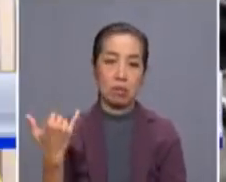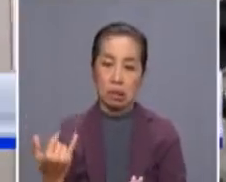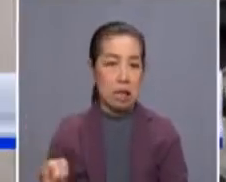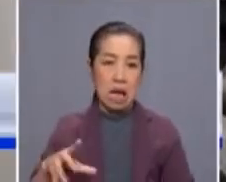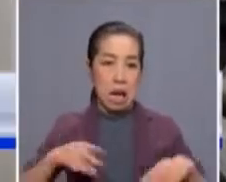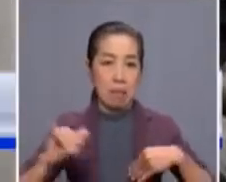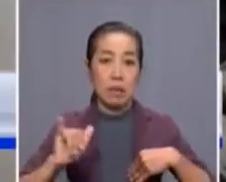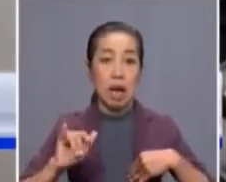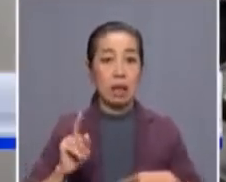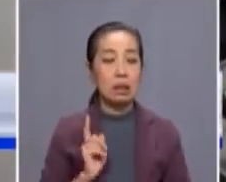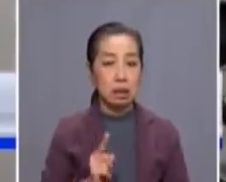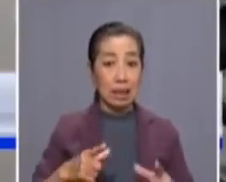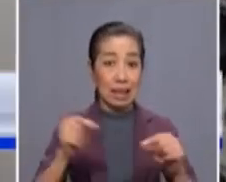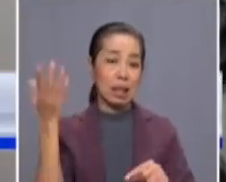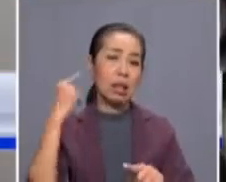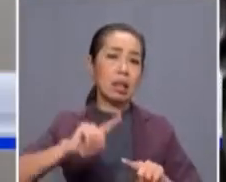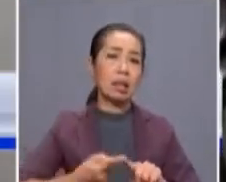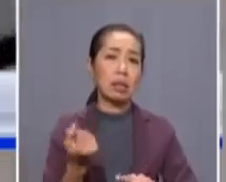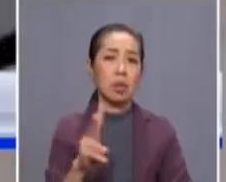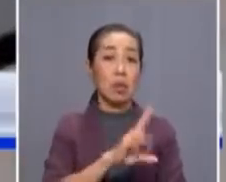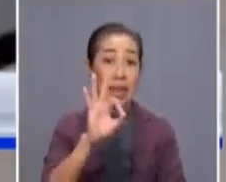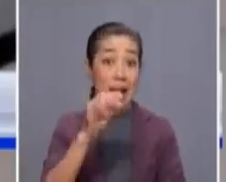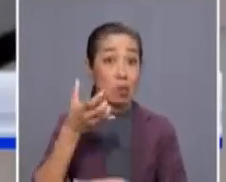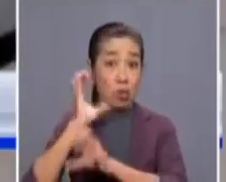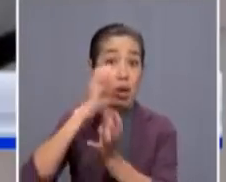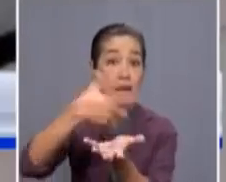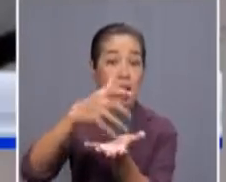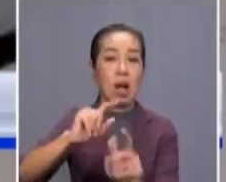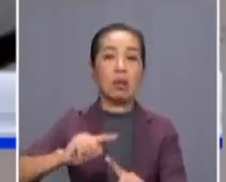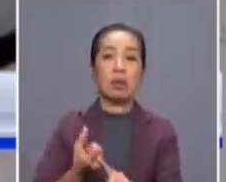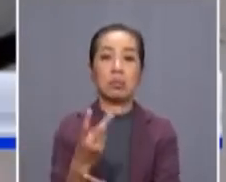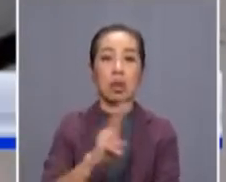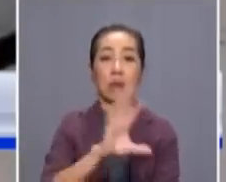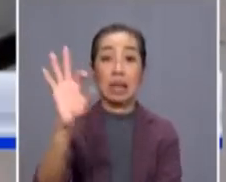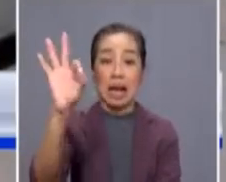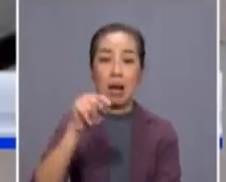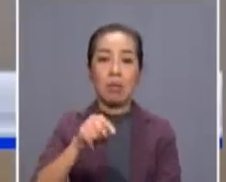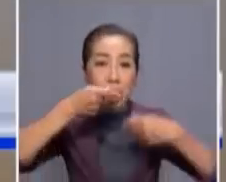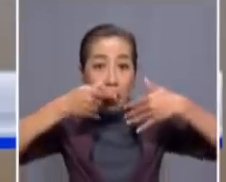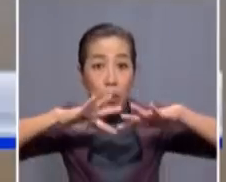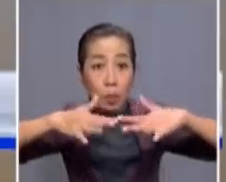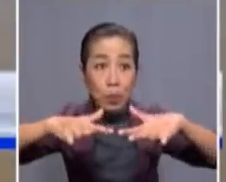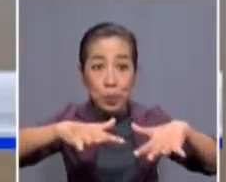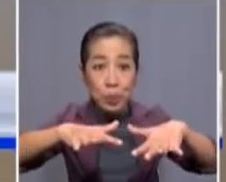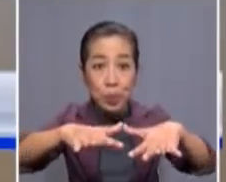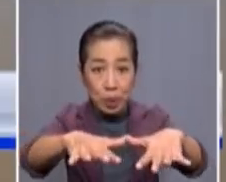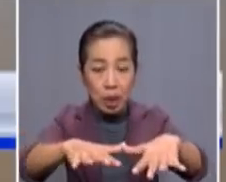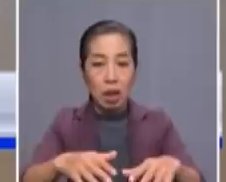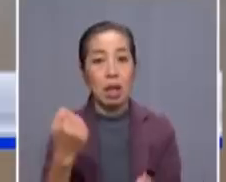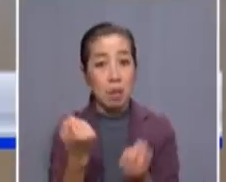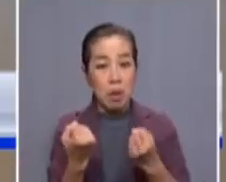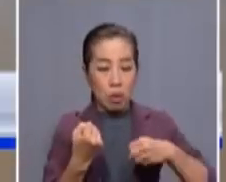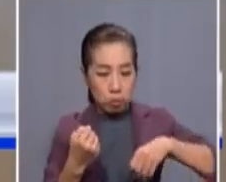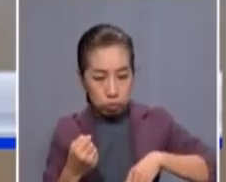นี้เนี่ยวันที่9ธันวาคมที่ผ่านมาคือย้อนให้ฟังนิดนึงนะครับเจ้าหน้าที่พบรถยนต์ที่จมอยู่ในคลองชลประทานดังกล่าวเนี่ยนะ